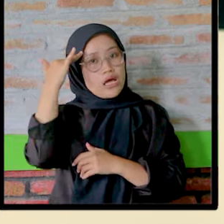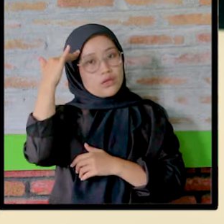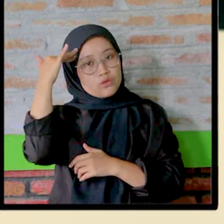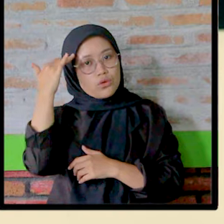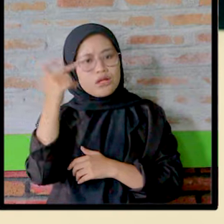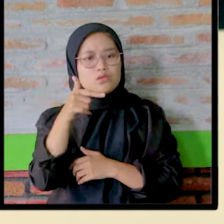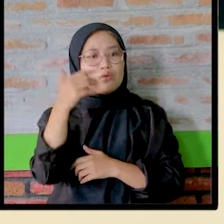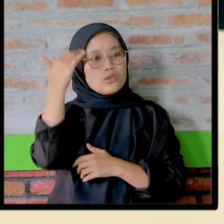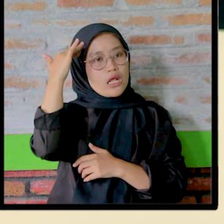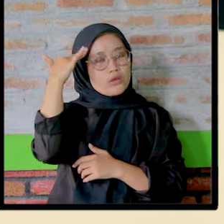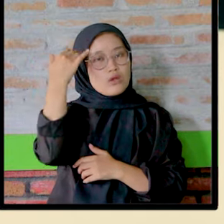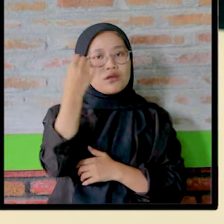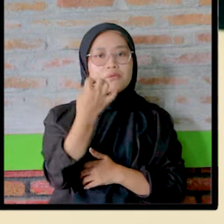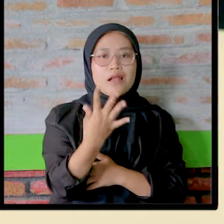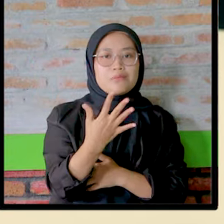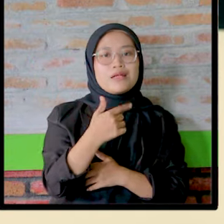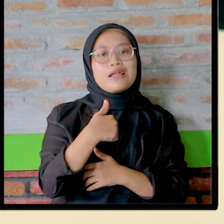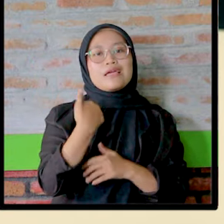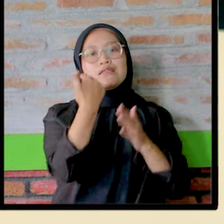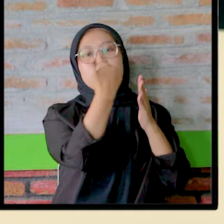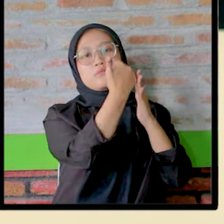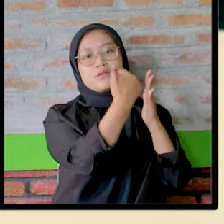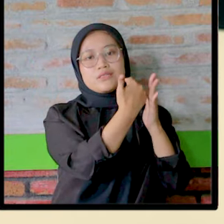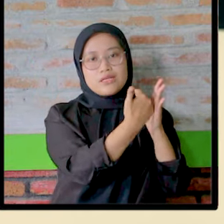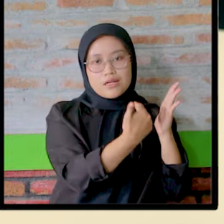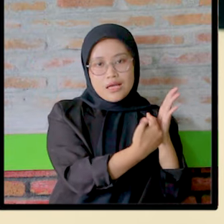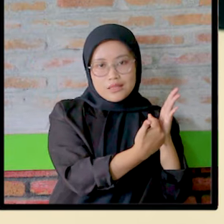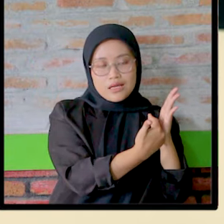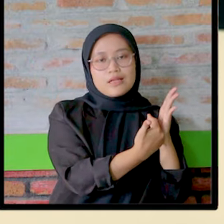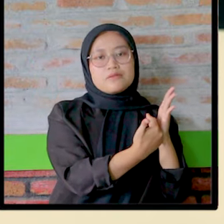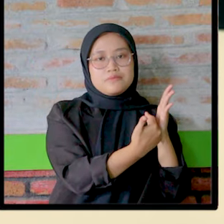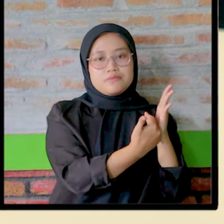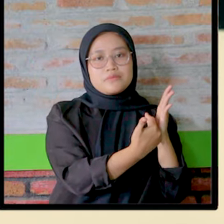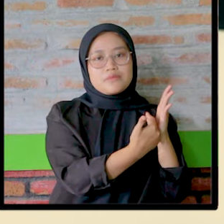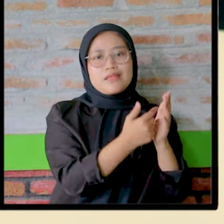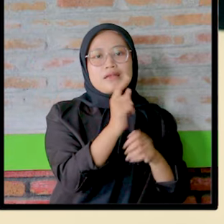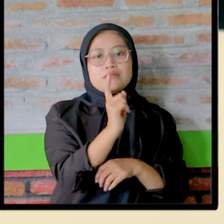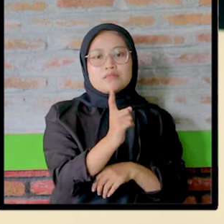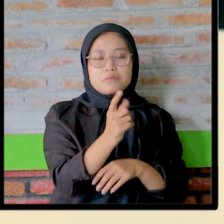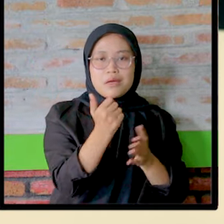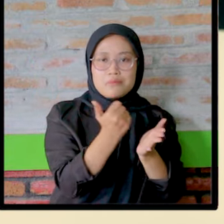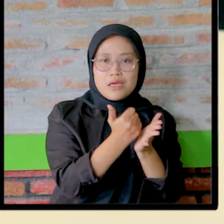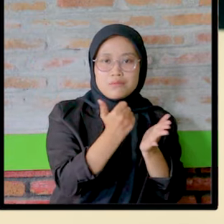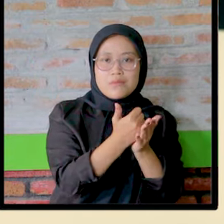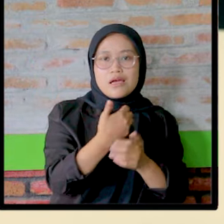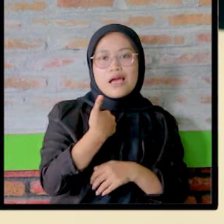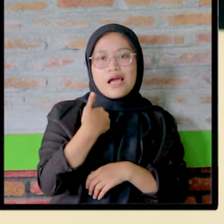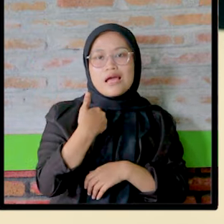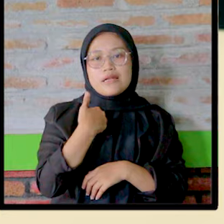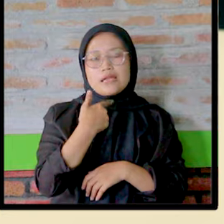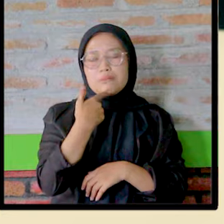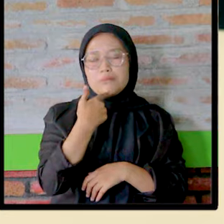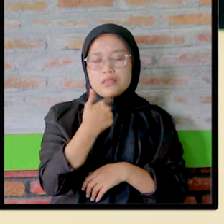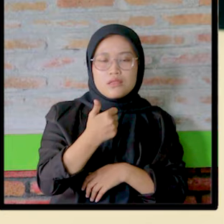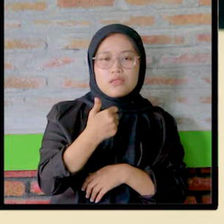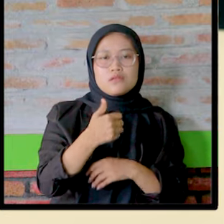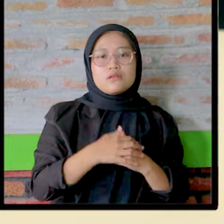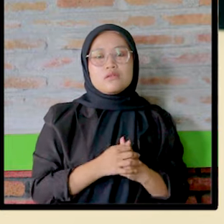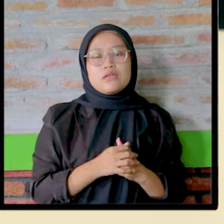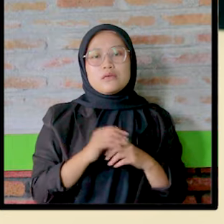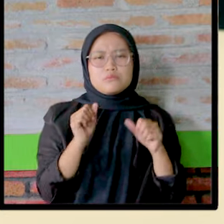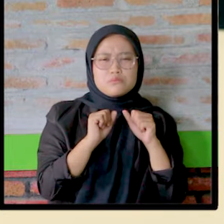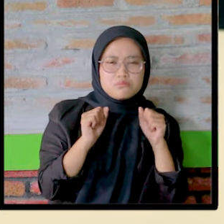berapa gitu kan kan kita dipersyaratkan gitu ya karena memang ee ada hal-hal emergensi ya ini terkait dengan